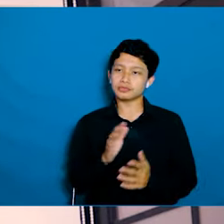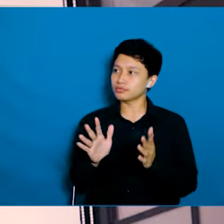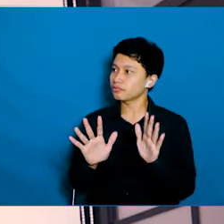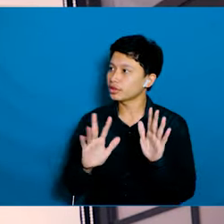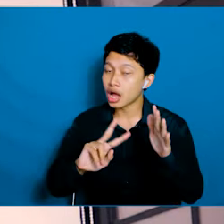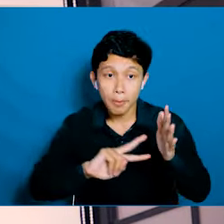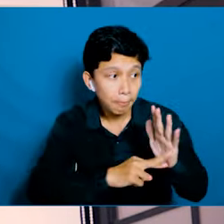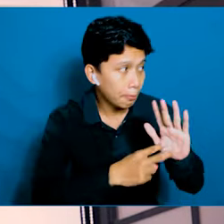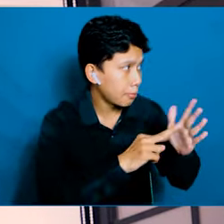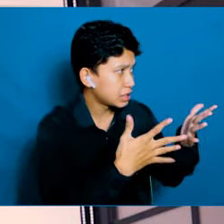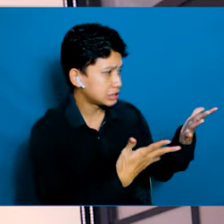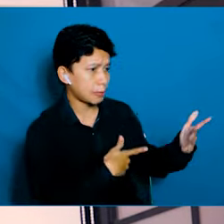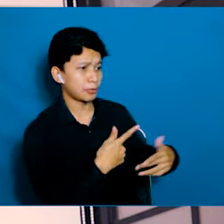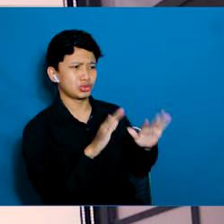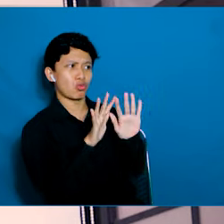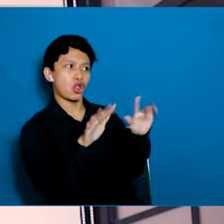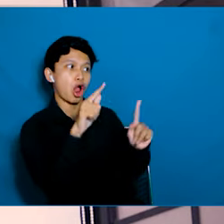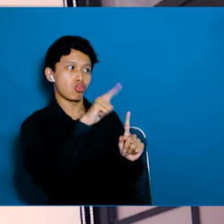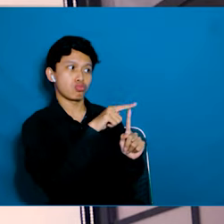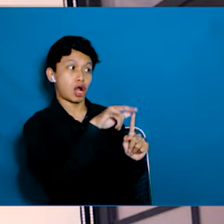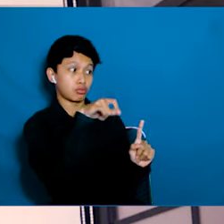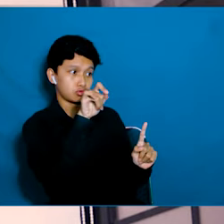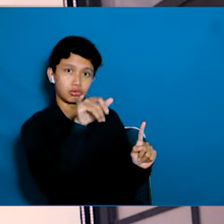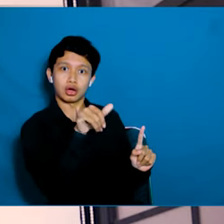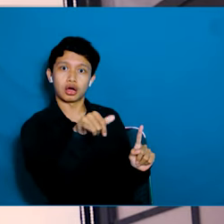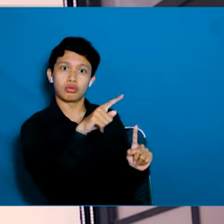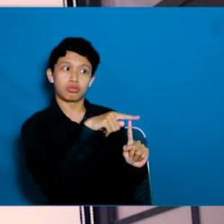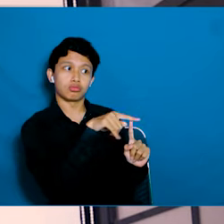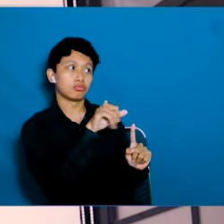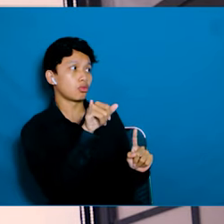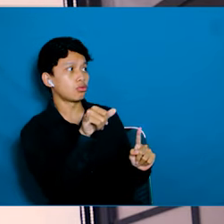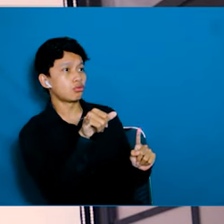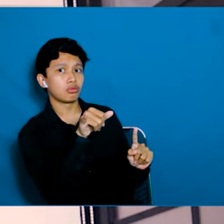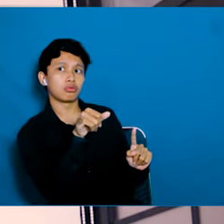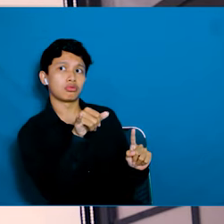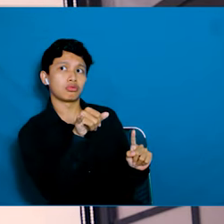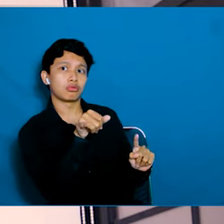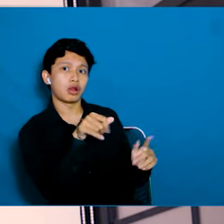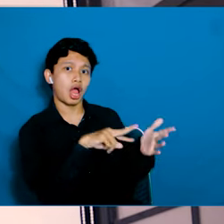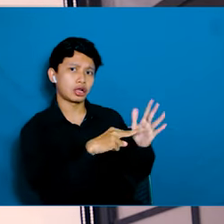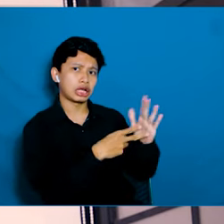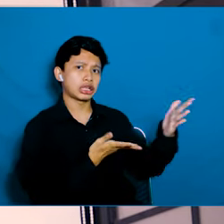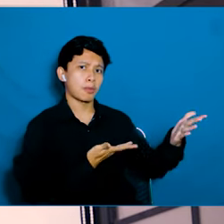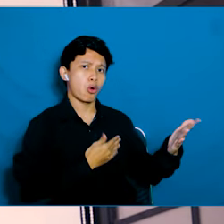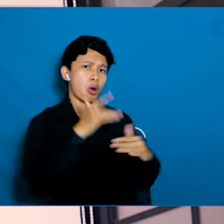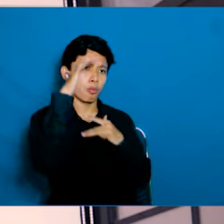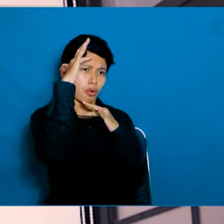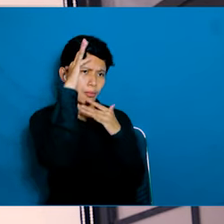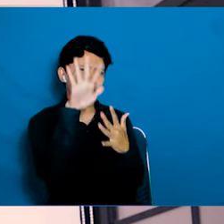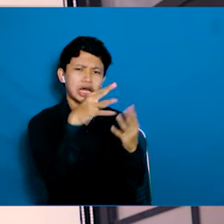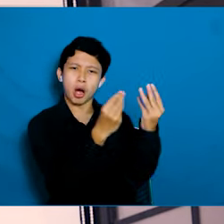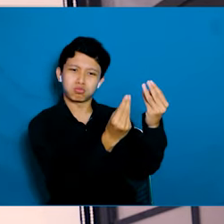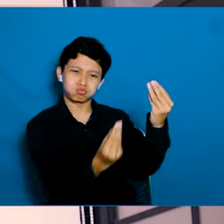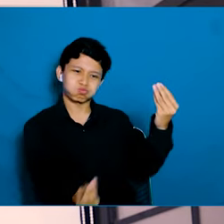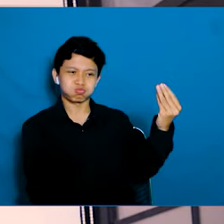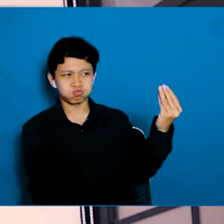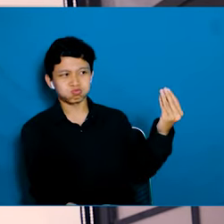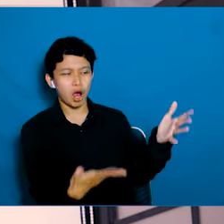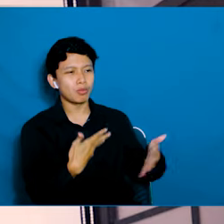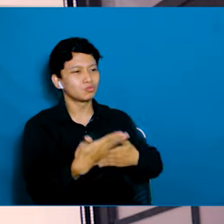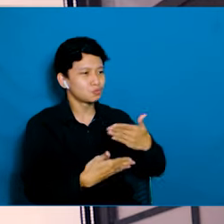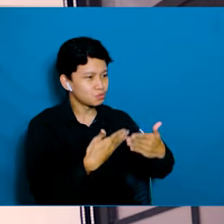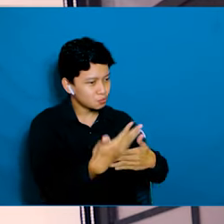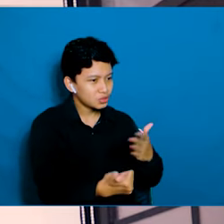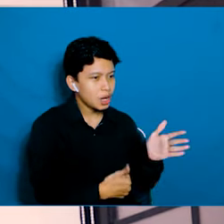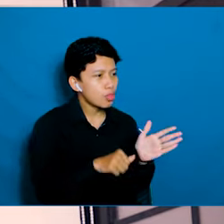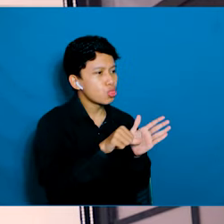disampaikan artinya memang kita masih banyak PR ya. Masih banyak PR, dan kita sangat berharap nih ada generasi penerus kita